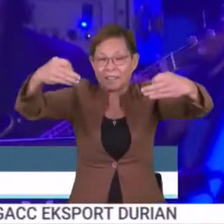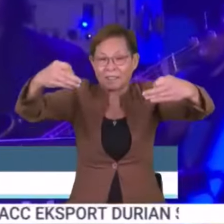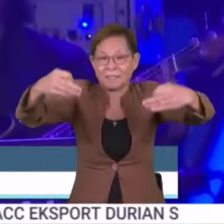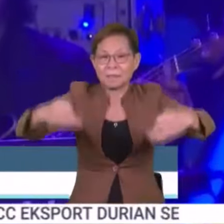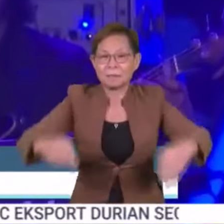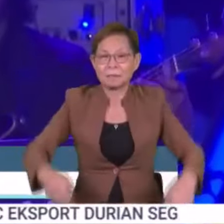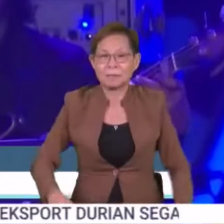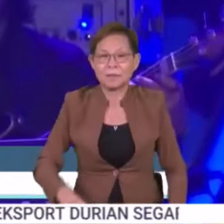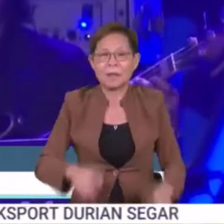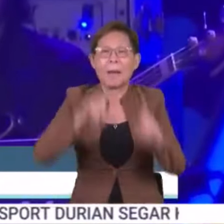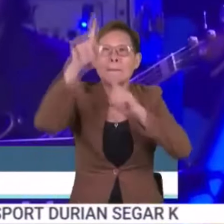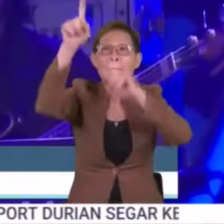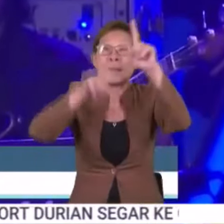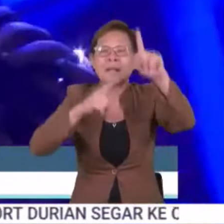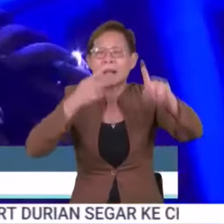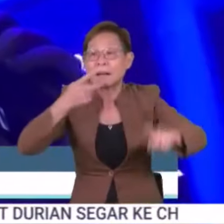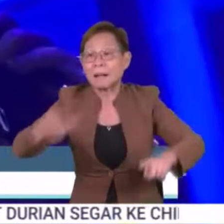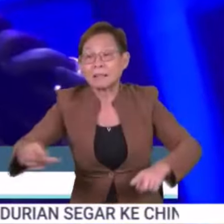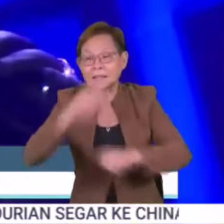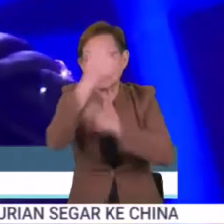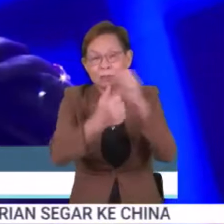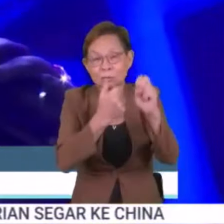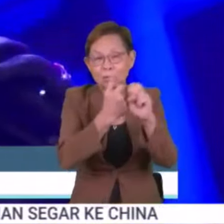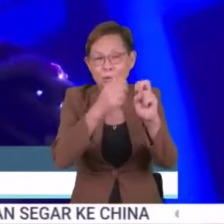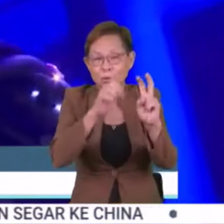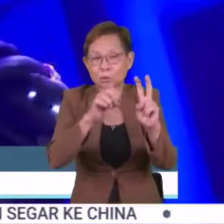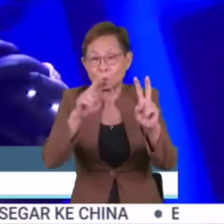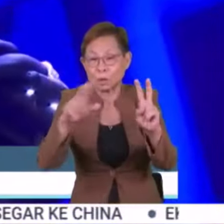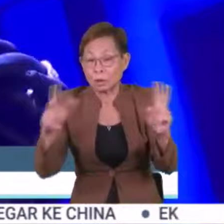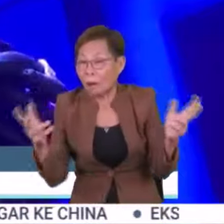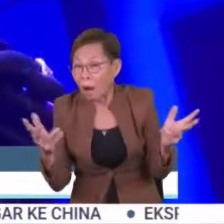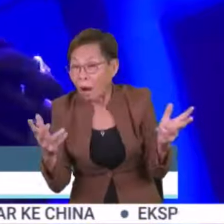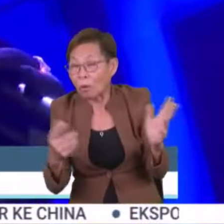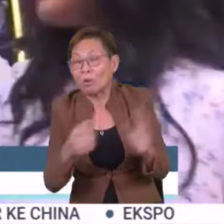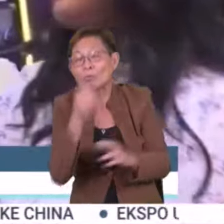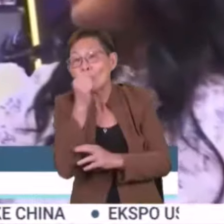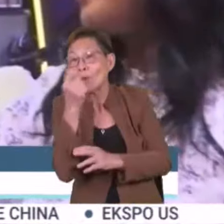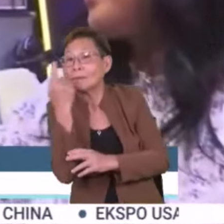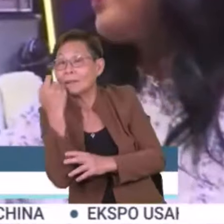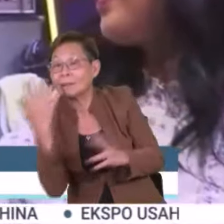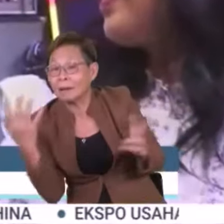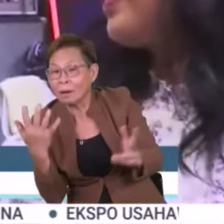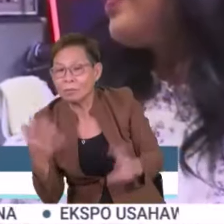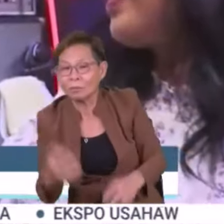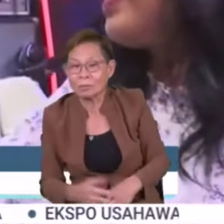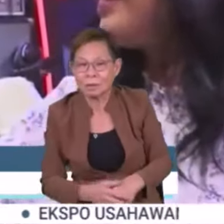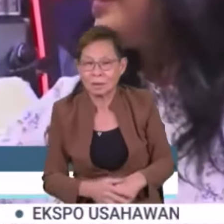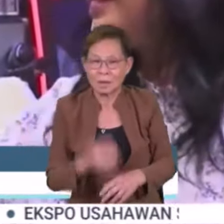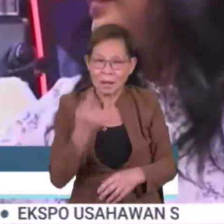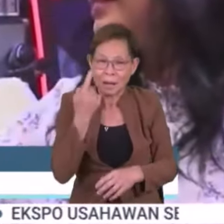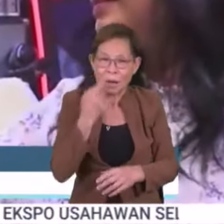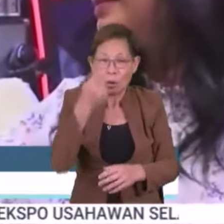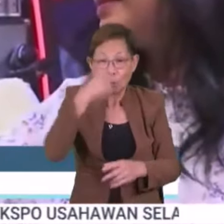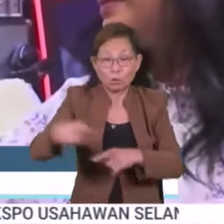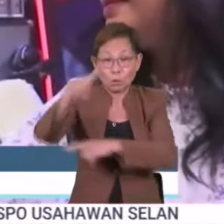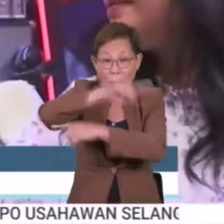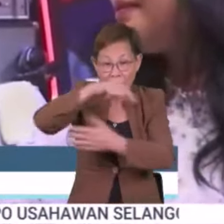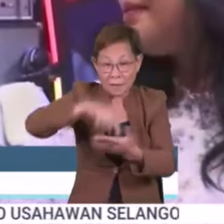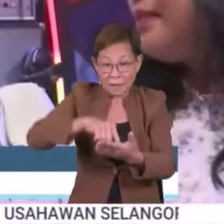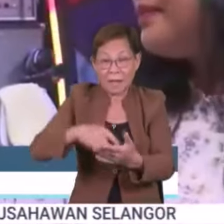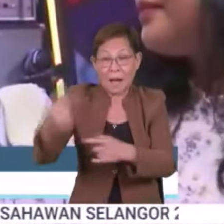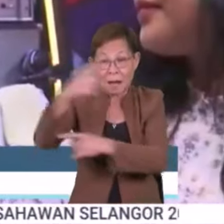akhir bintang klasik 2023 bagaimana persembahannya tadi persembahan untuk hari ini